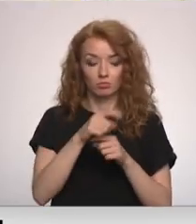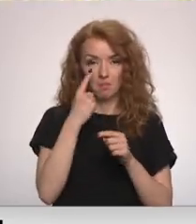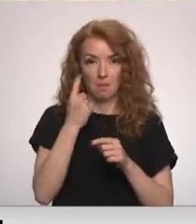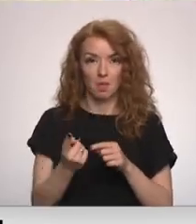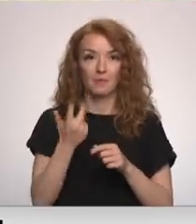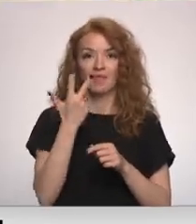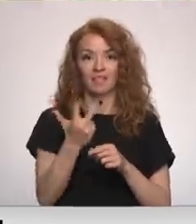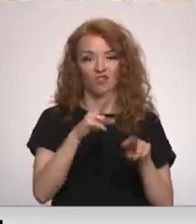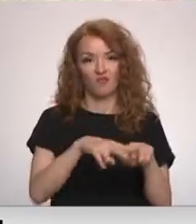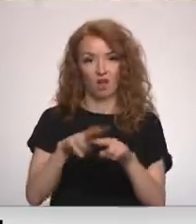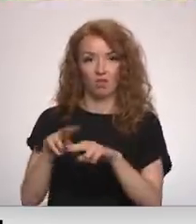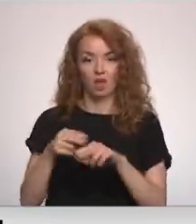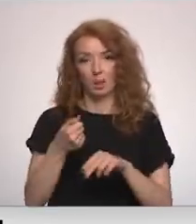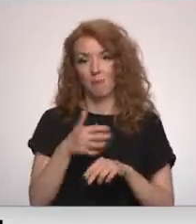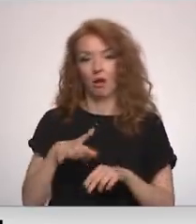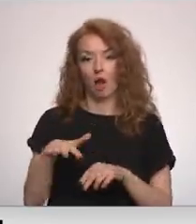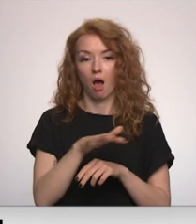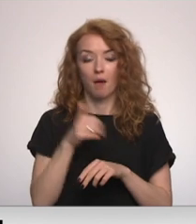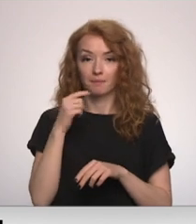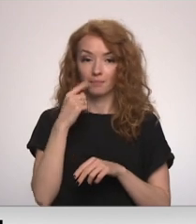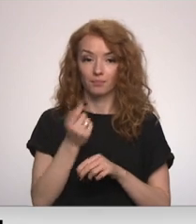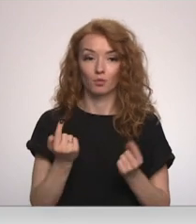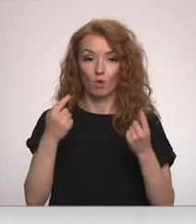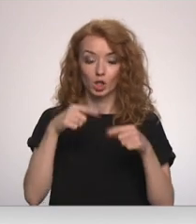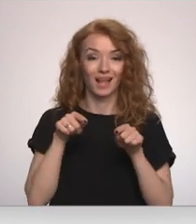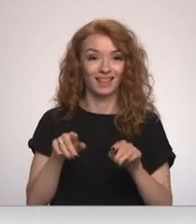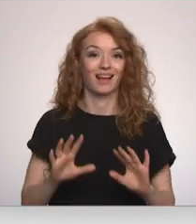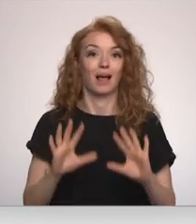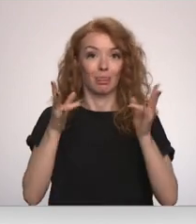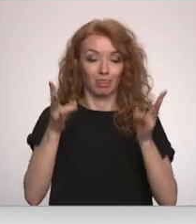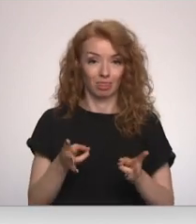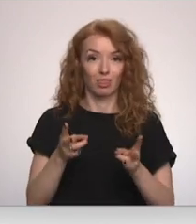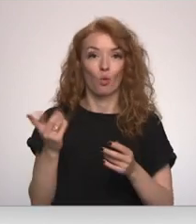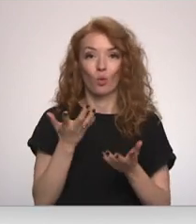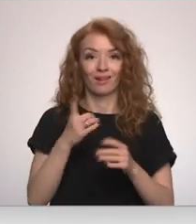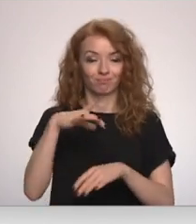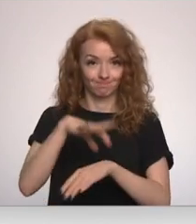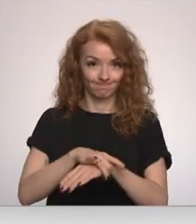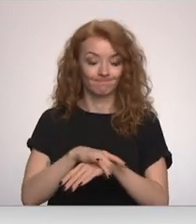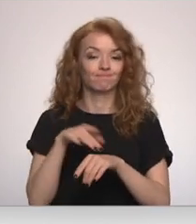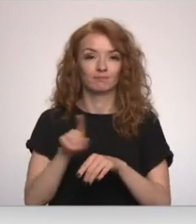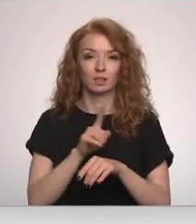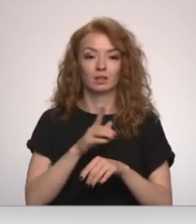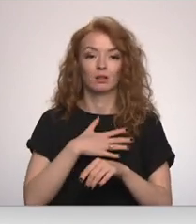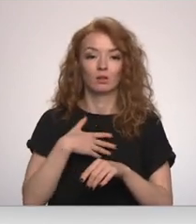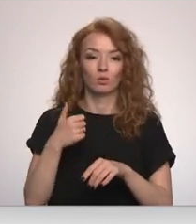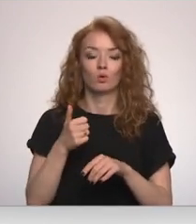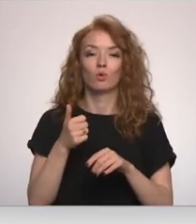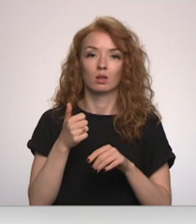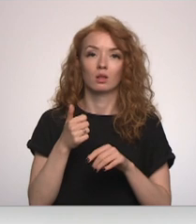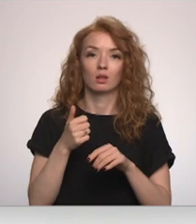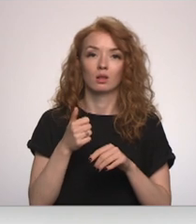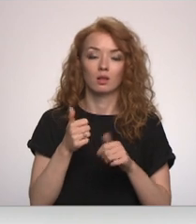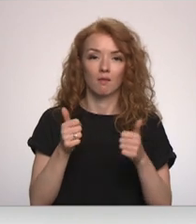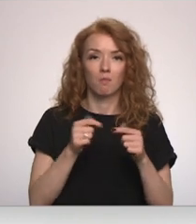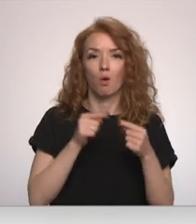sastopama trīs vietās Zemgalē. Šobrīd tie gadījumi, kas ir konstatēti, viņi ir diezgan atstatu viens no otra